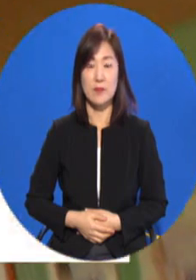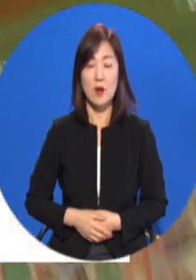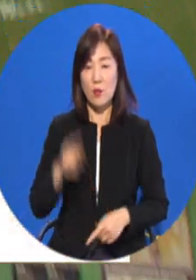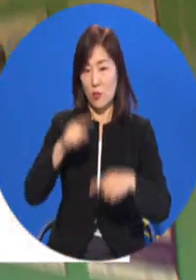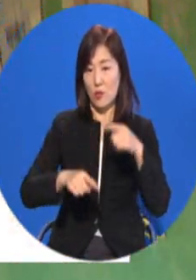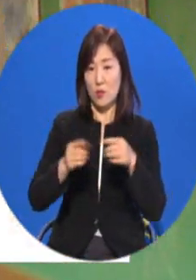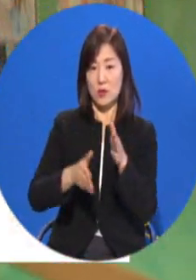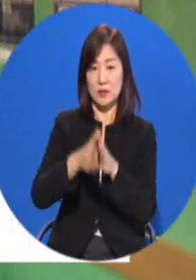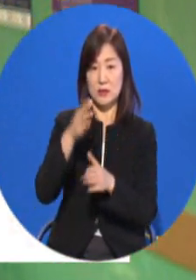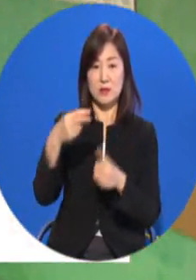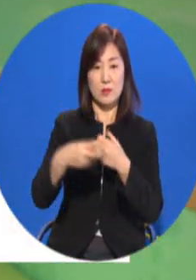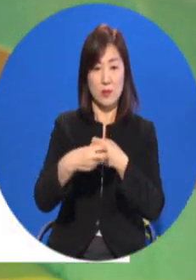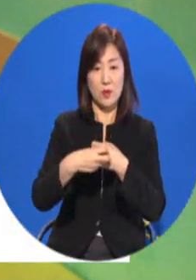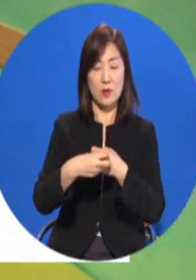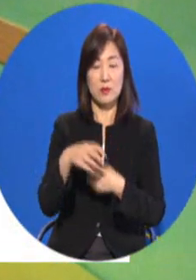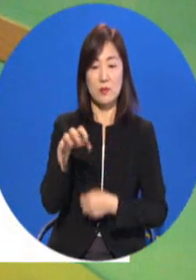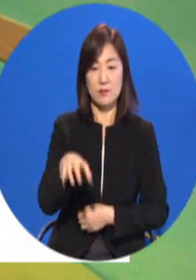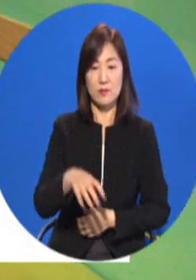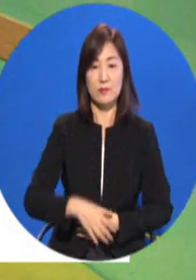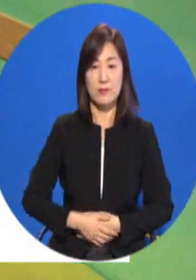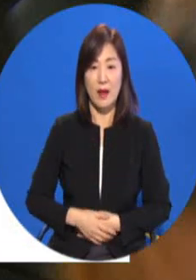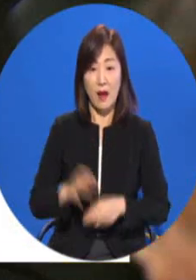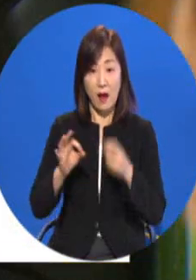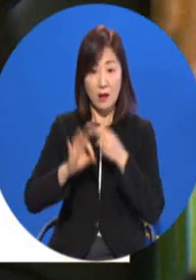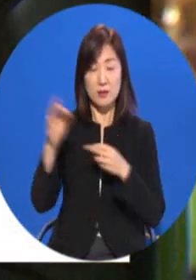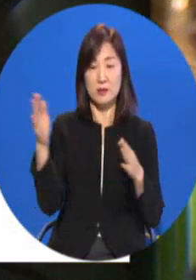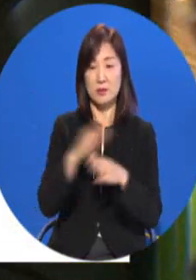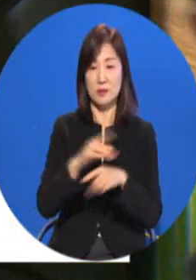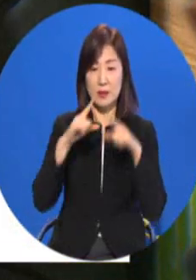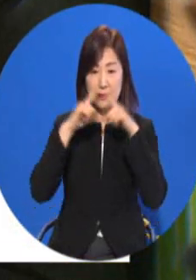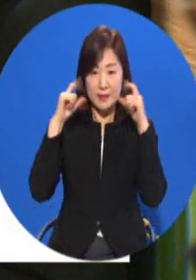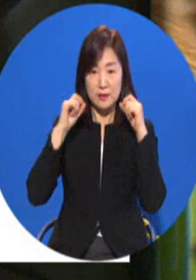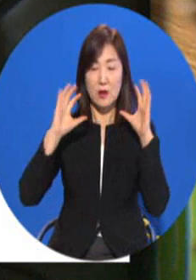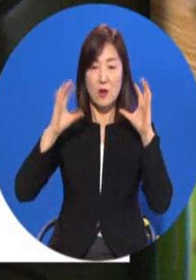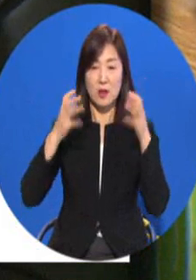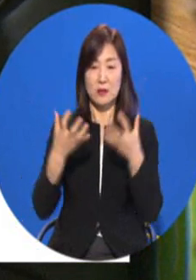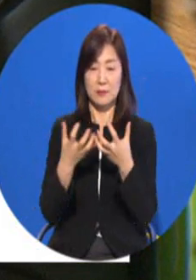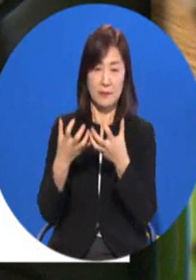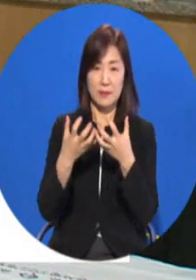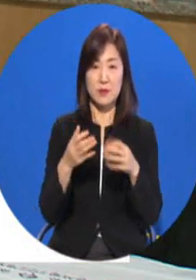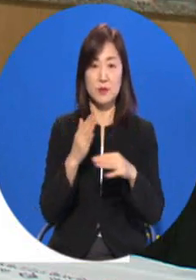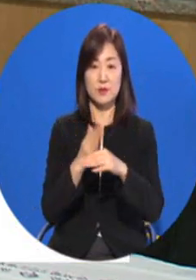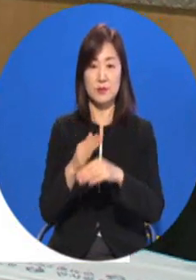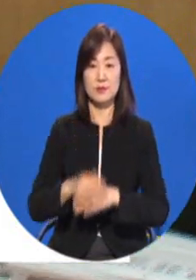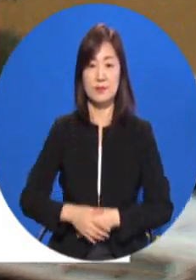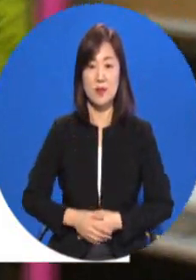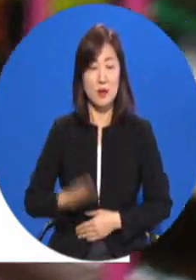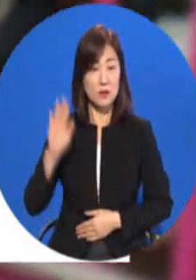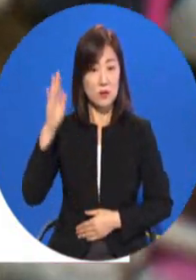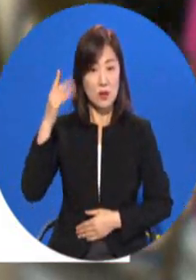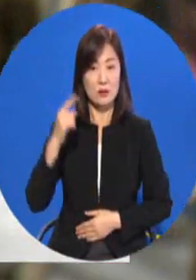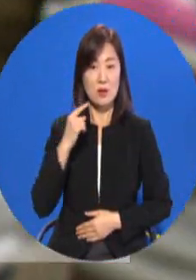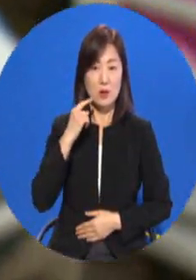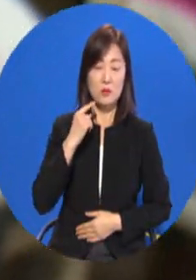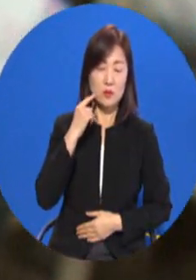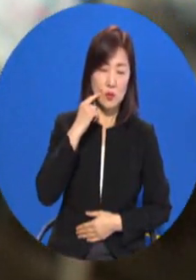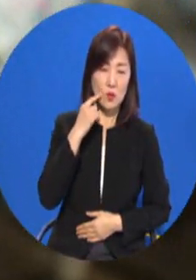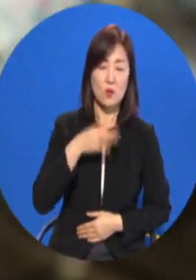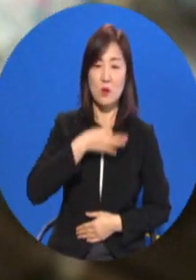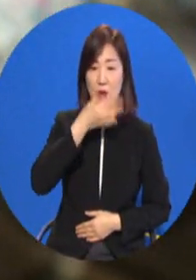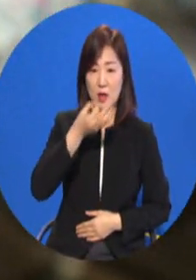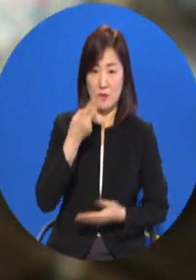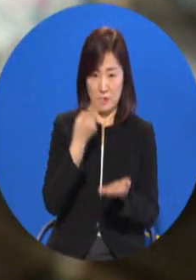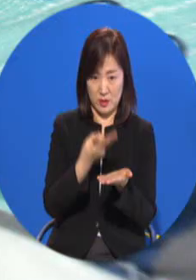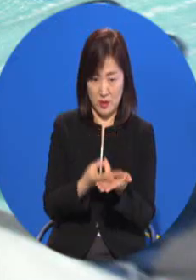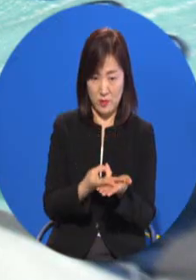목포시의 한 병원. 이른 아침부터 마스크를 하고 병원을 찾은 어린이들로 북적입니다. 최근 이 병원에 독감으로 입원한 환자는